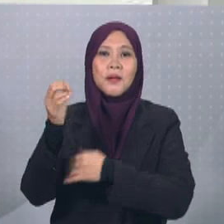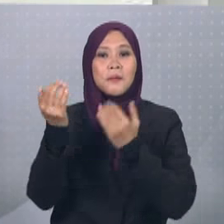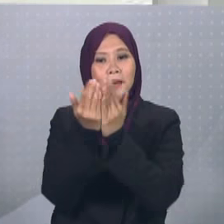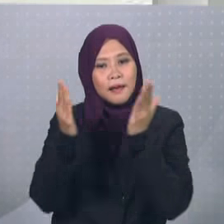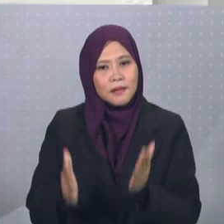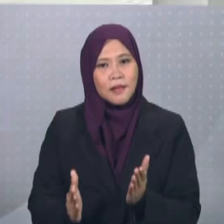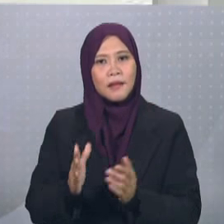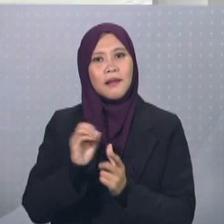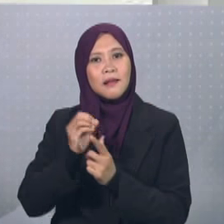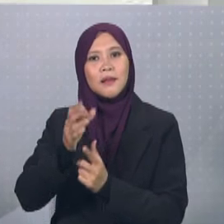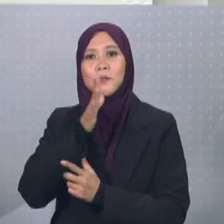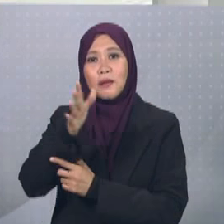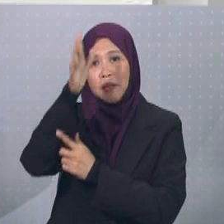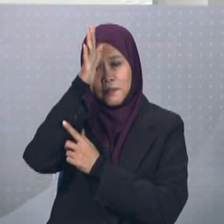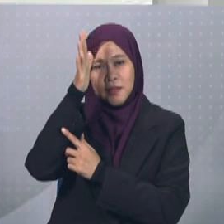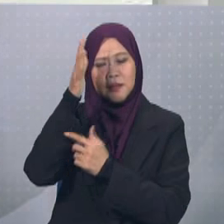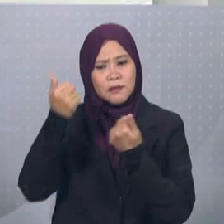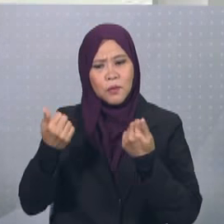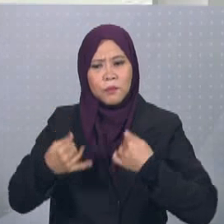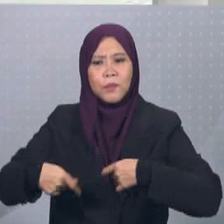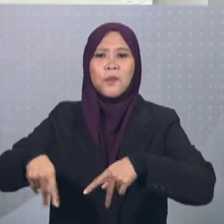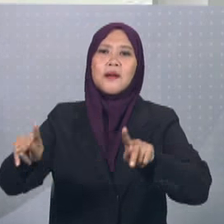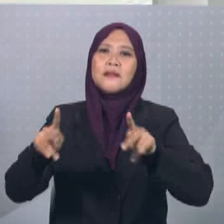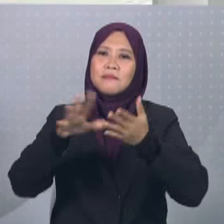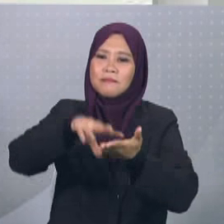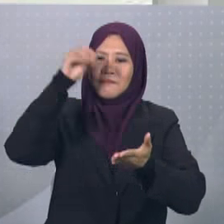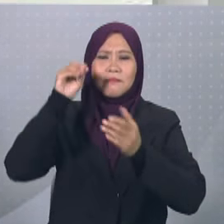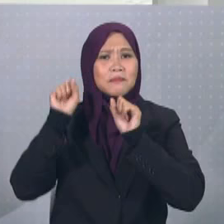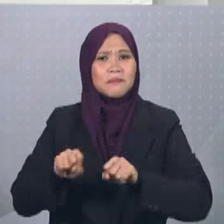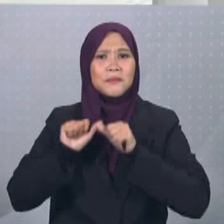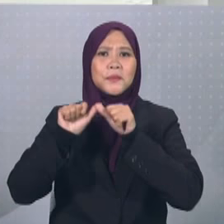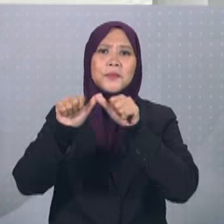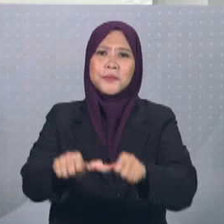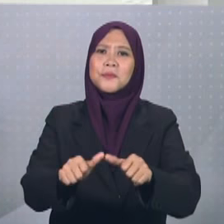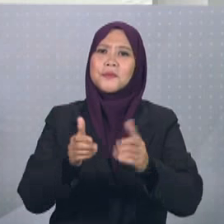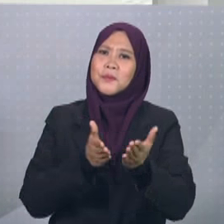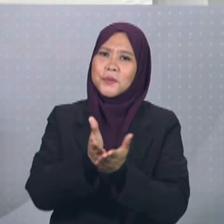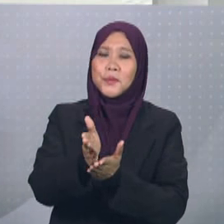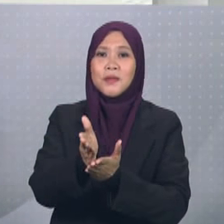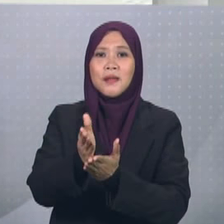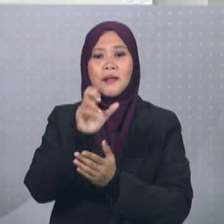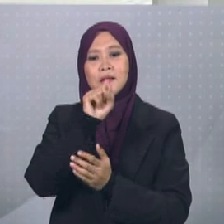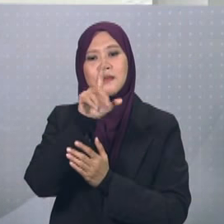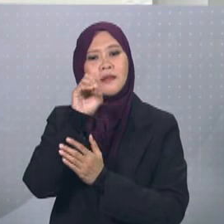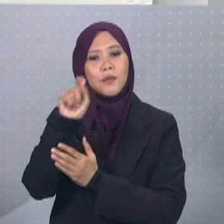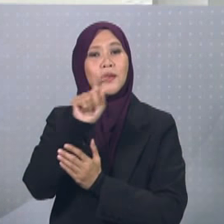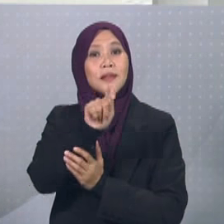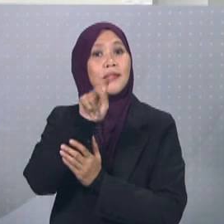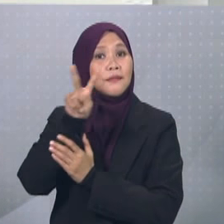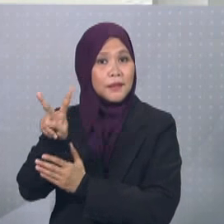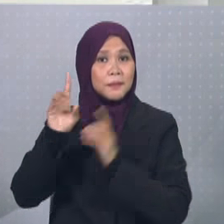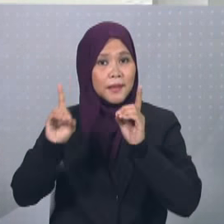pelajar mahupun ibu bapa, pelbagai peluang untuk meneruskan sesi pembelajaran disediakan termasuk slot TV pendidikan